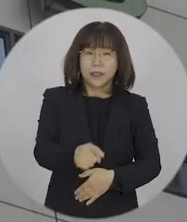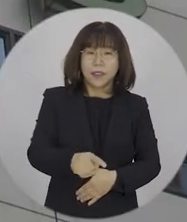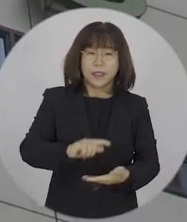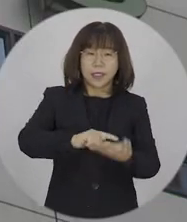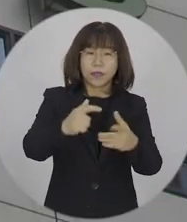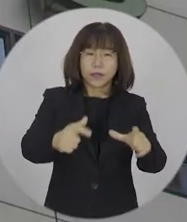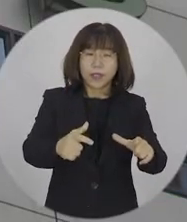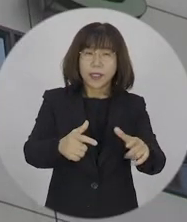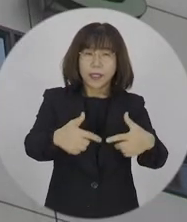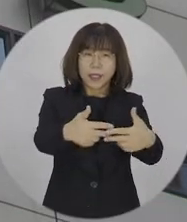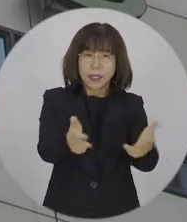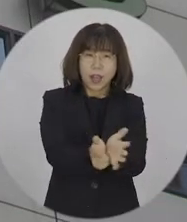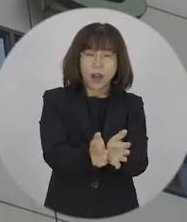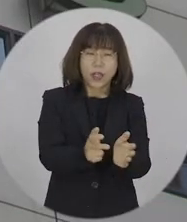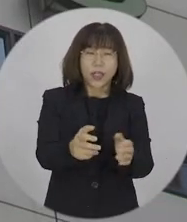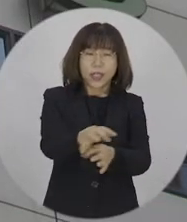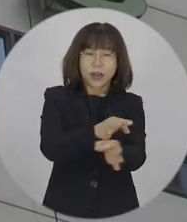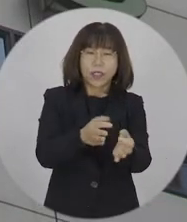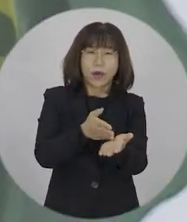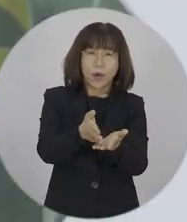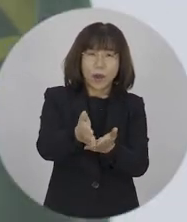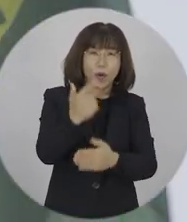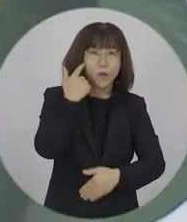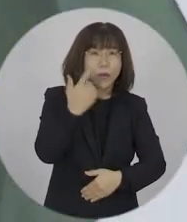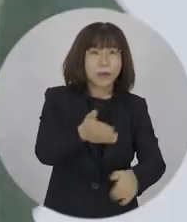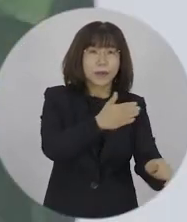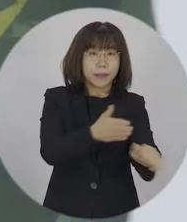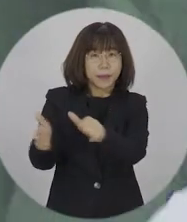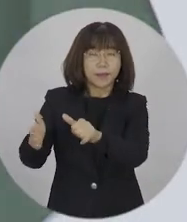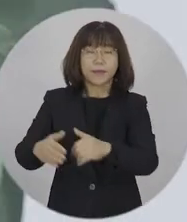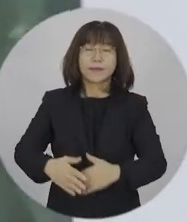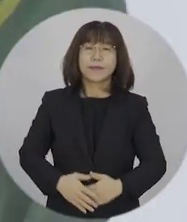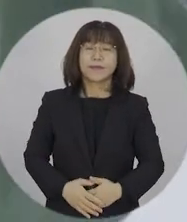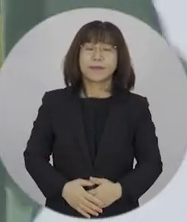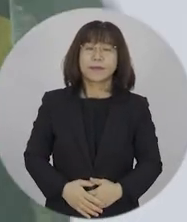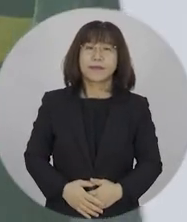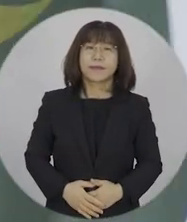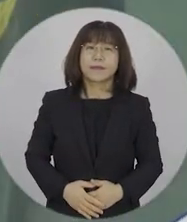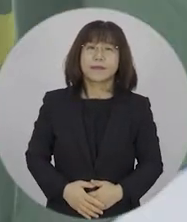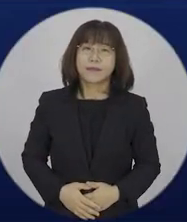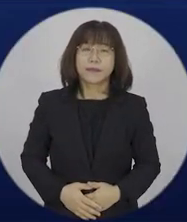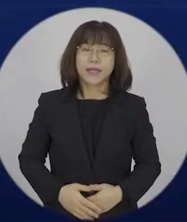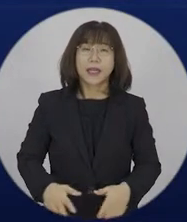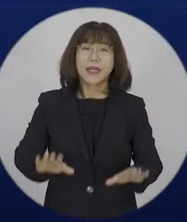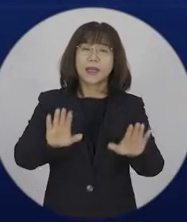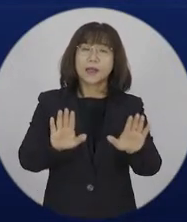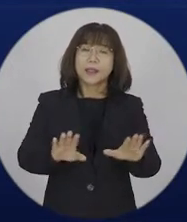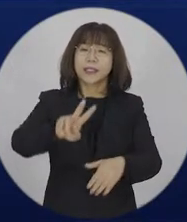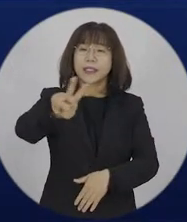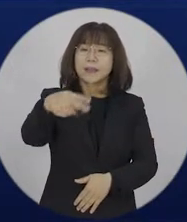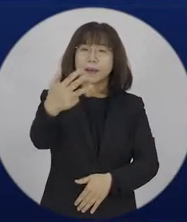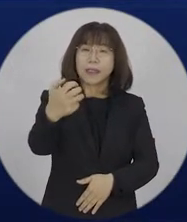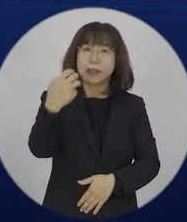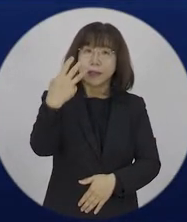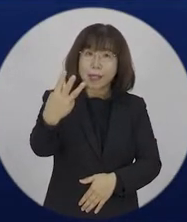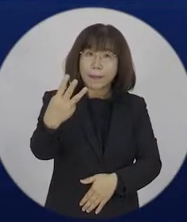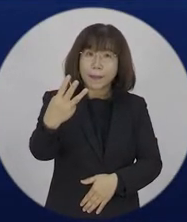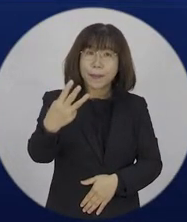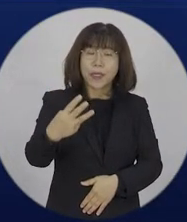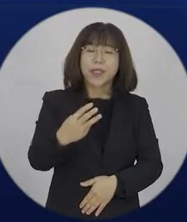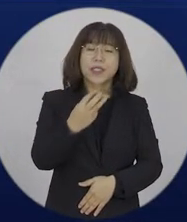자세한 사항은 강 소 구청 지역경제과 로 문의하면 됩니다 제 283회